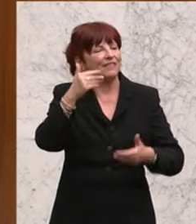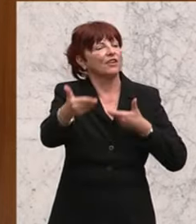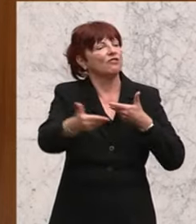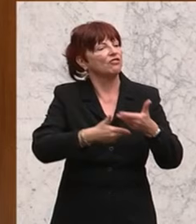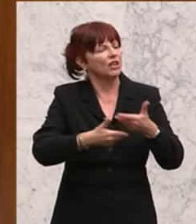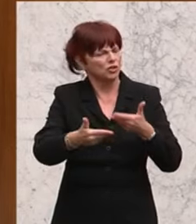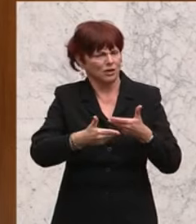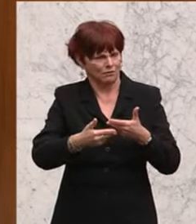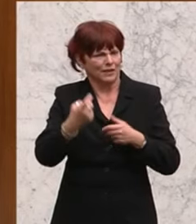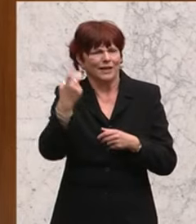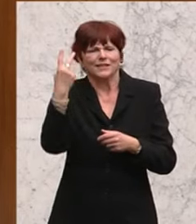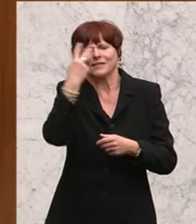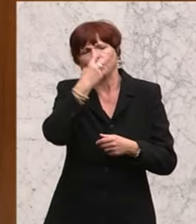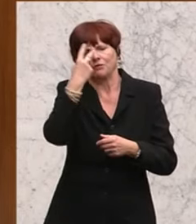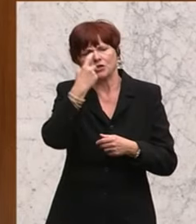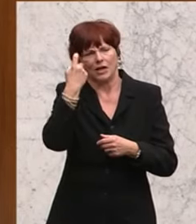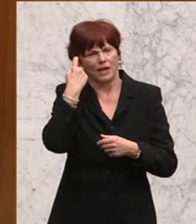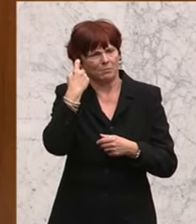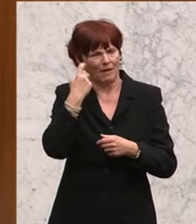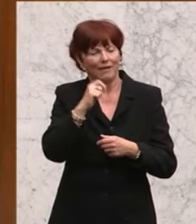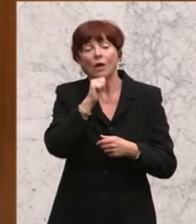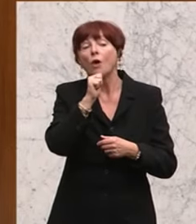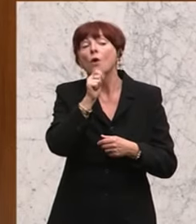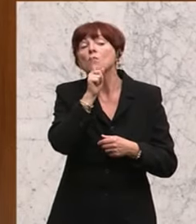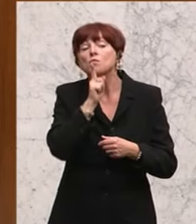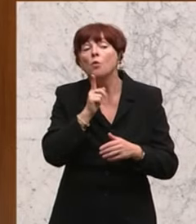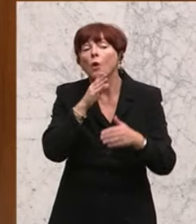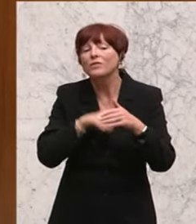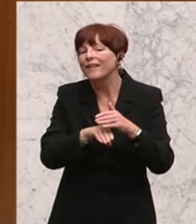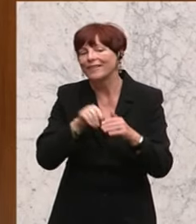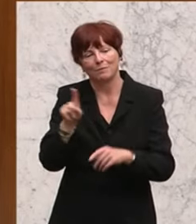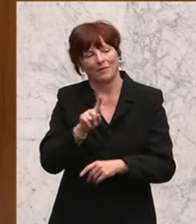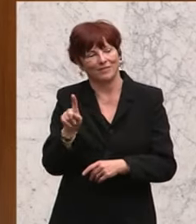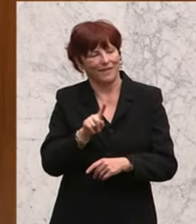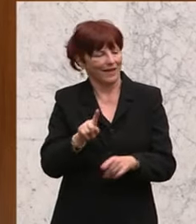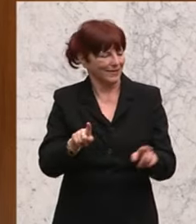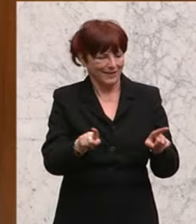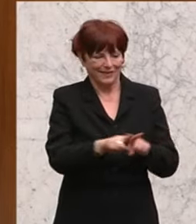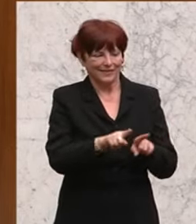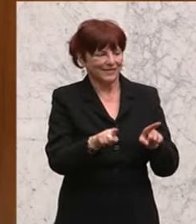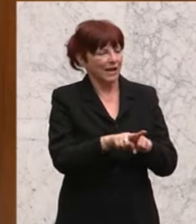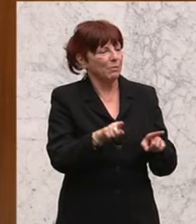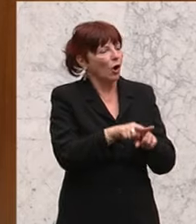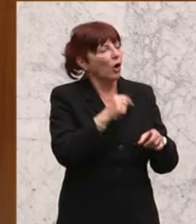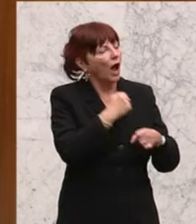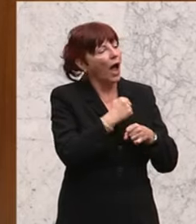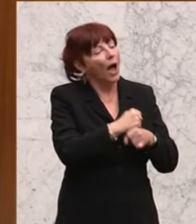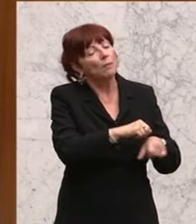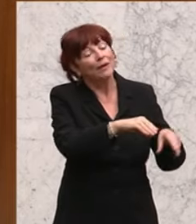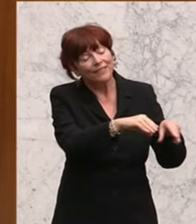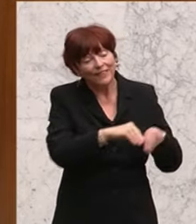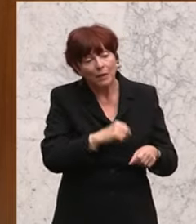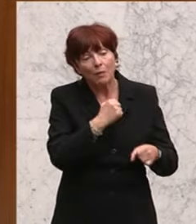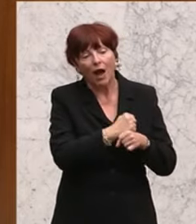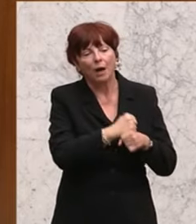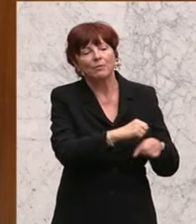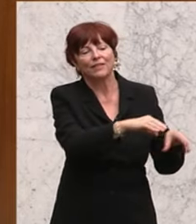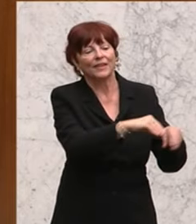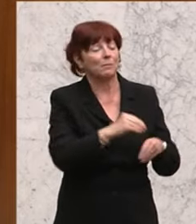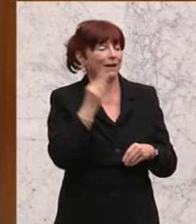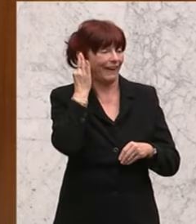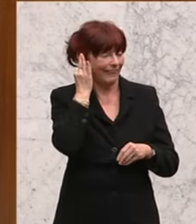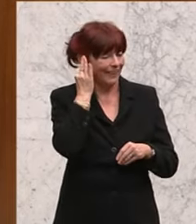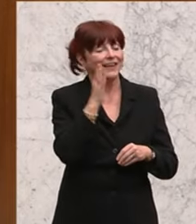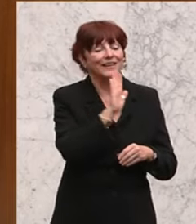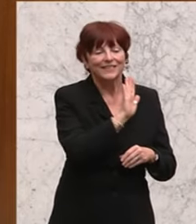eine Selbstverständlichkeit, dass da hier nicht nur die Unternehmer gemeint sind, sondern mindestens im selben Ausmaß die Arbeitnehmer und Arbeitnehmerinnen, die ja die Leistungen